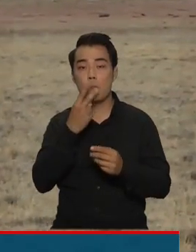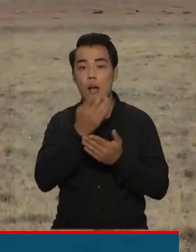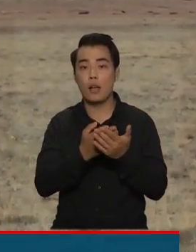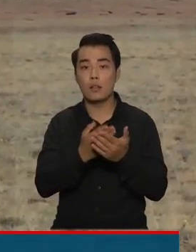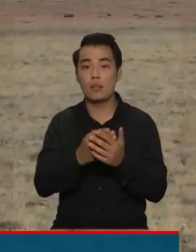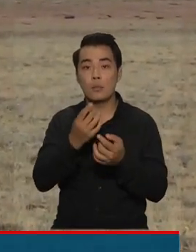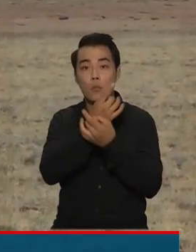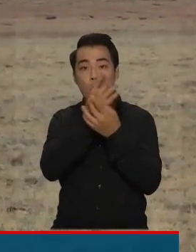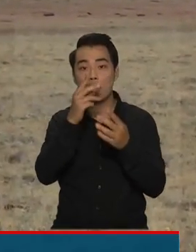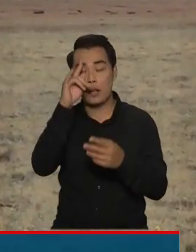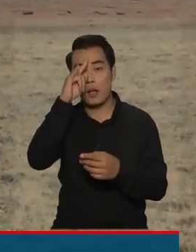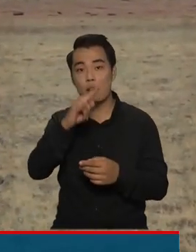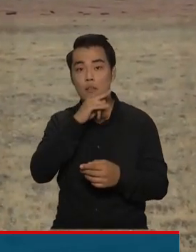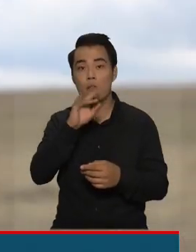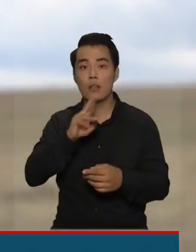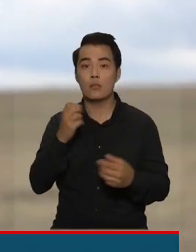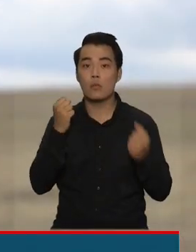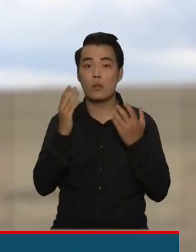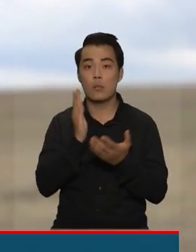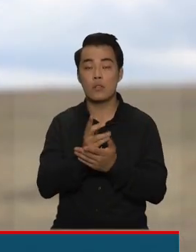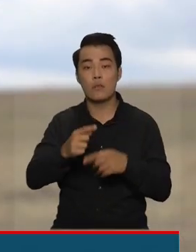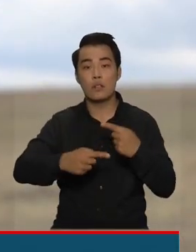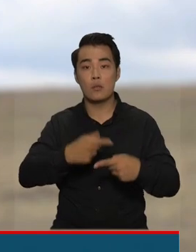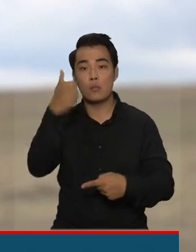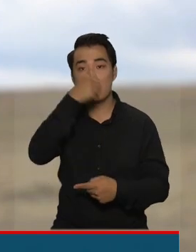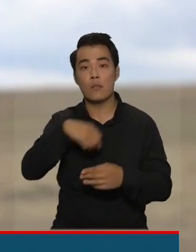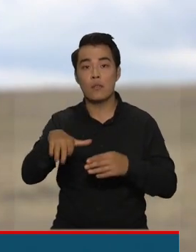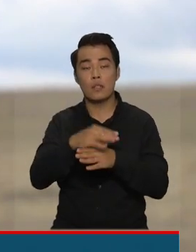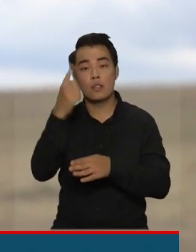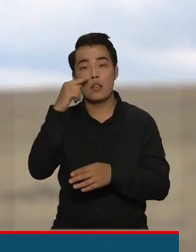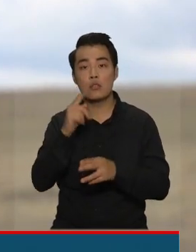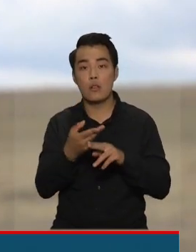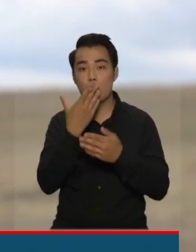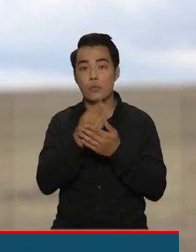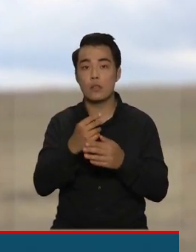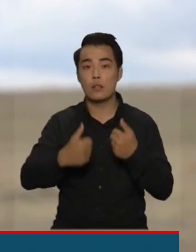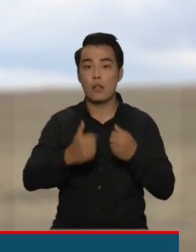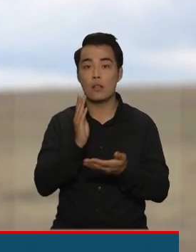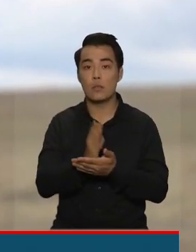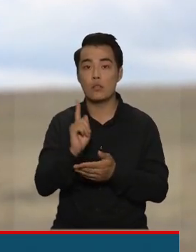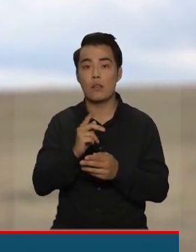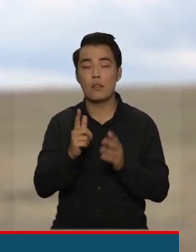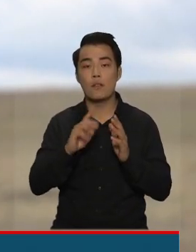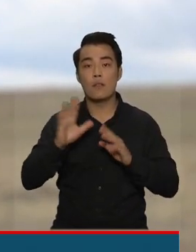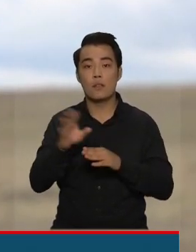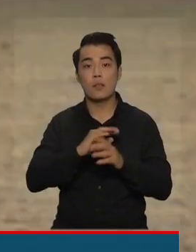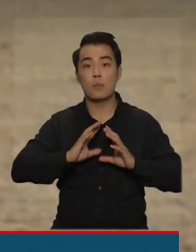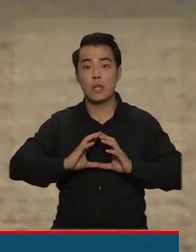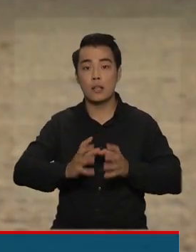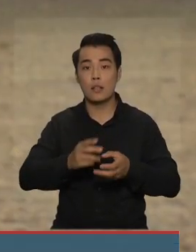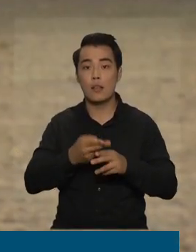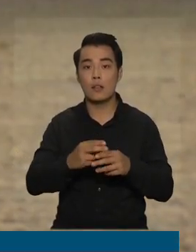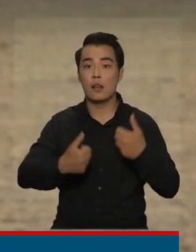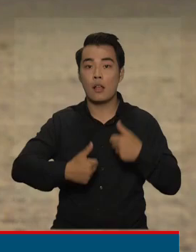популяризировать традиционные казахские виды спорта. В следующем году вы все знаете, что у нас проводятся всемирные игры кочевников.